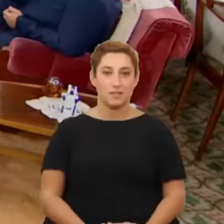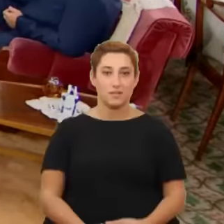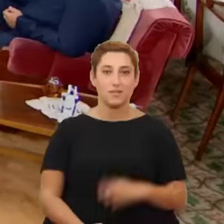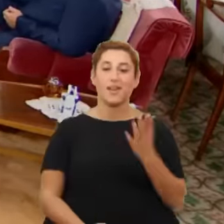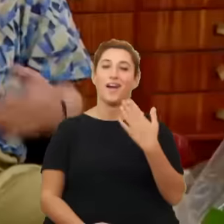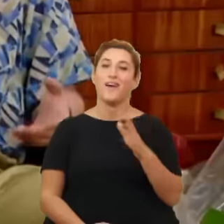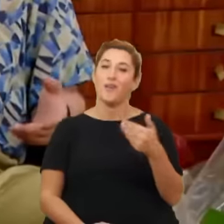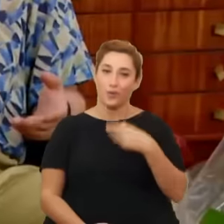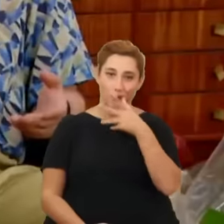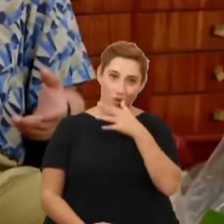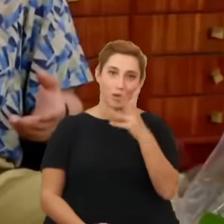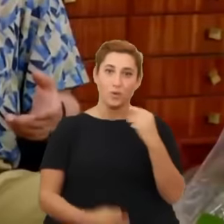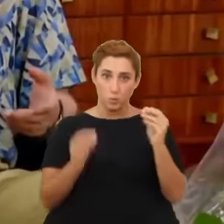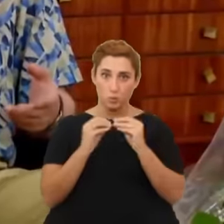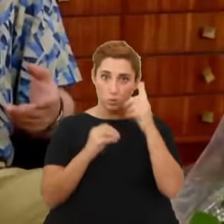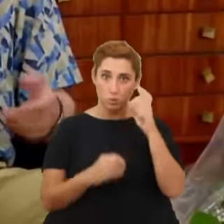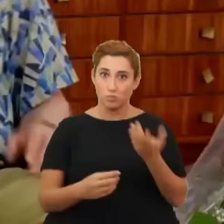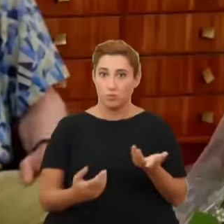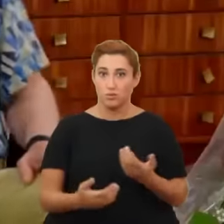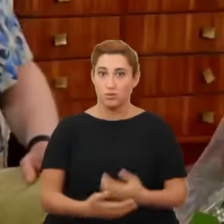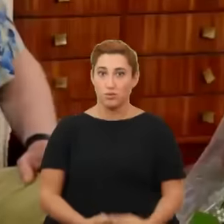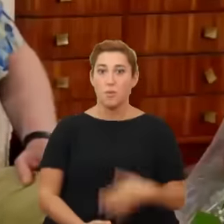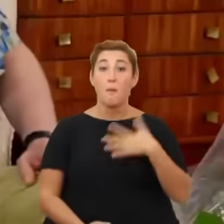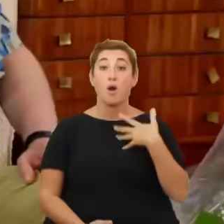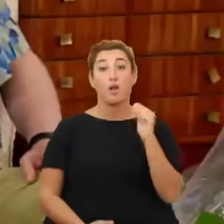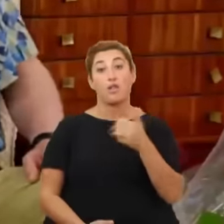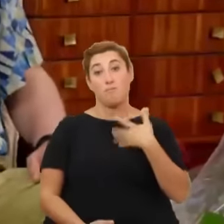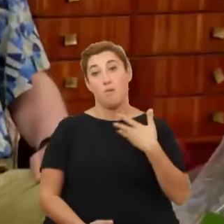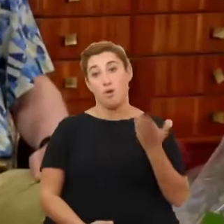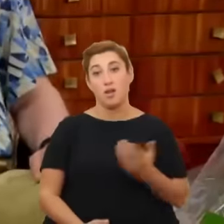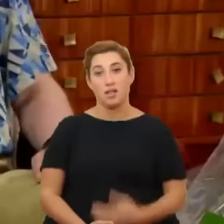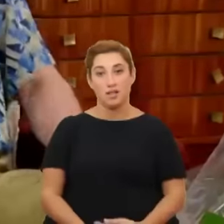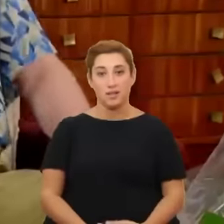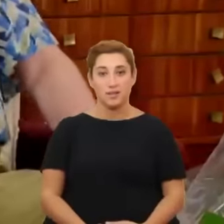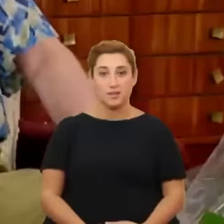Yani var ya, gülüyoruz ya, suç mu yani? Moral önemli, moral.